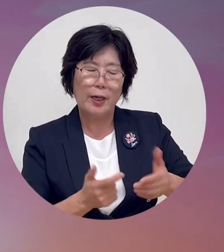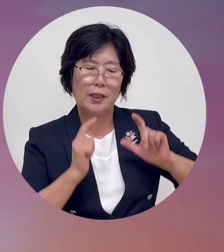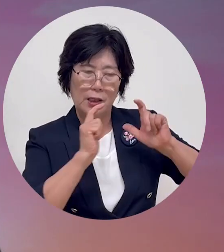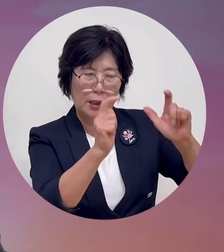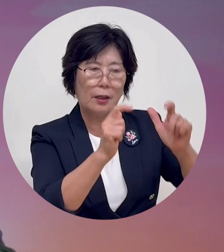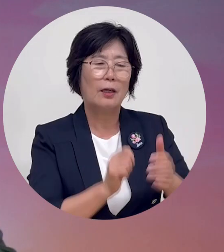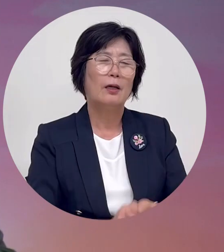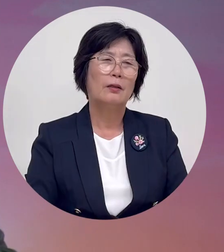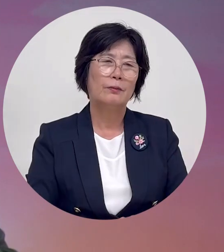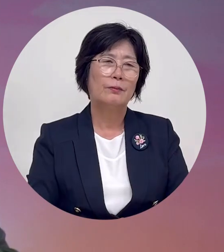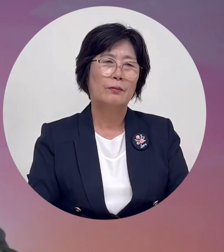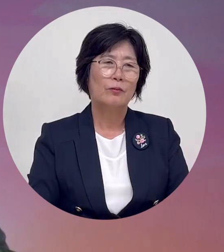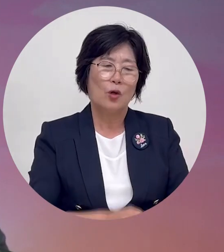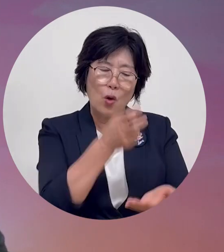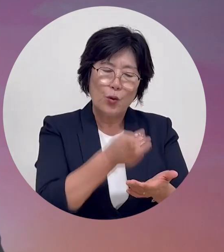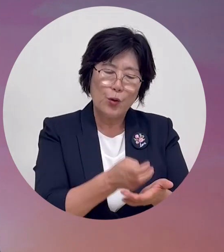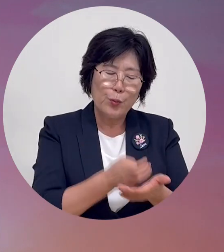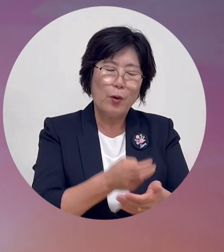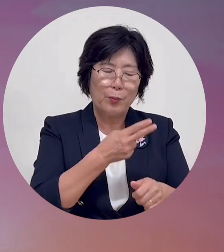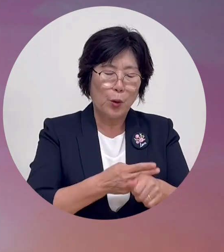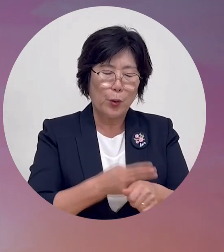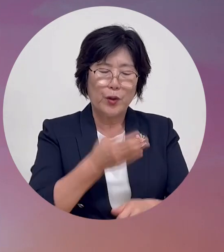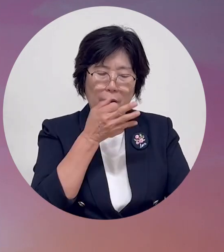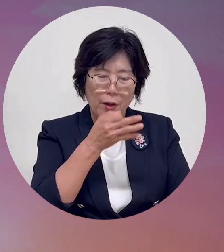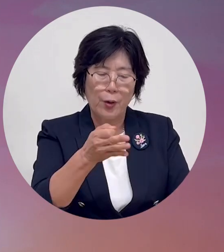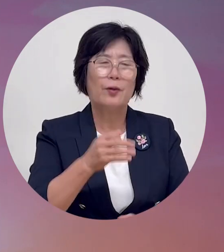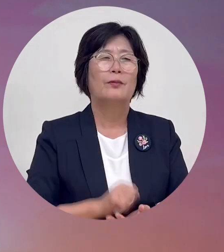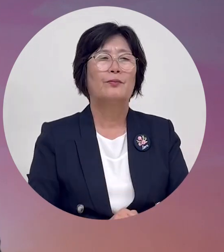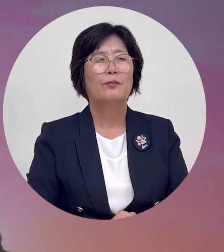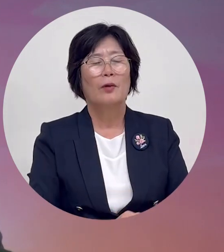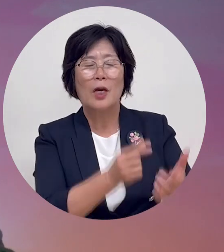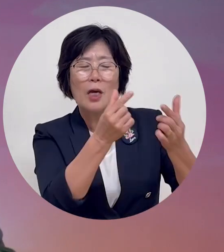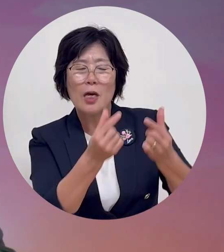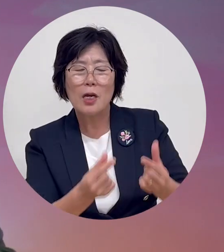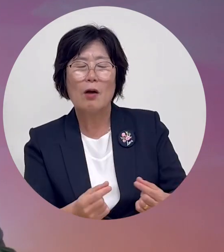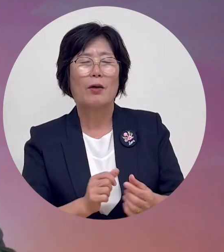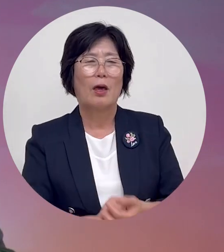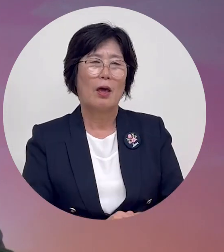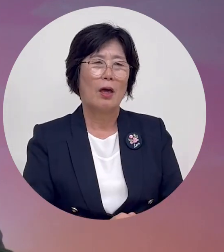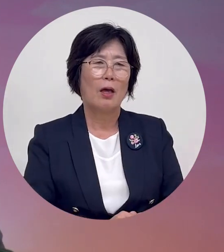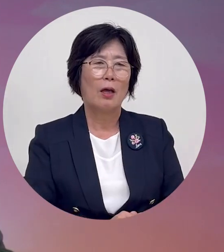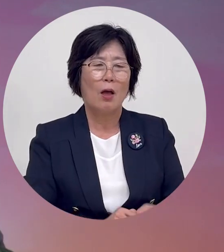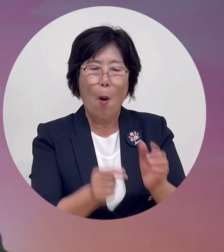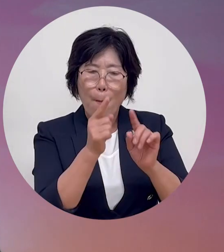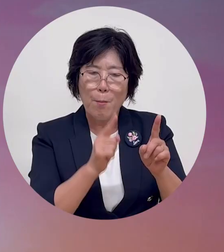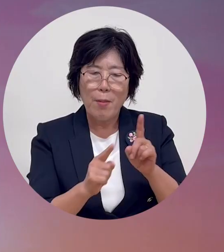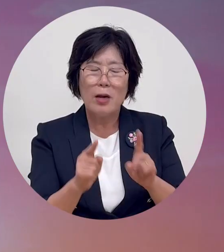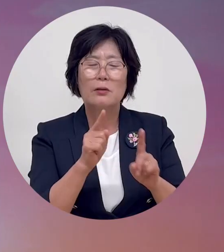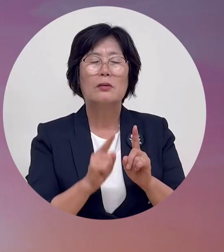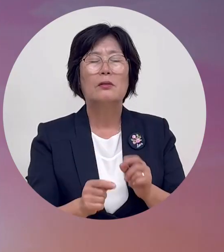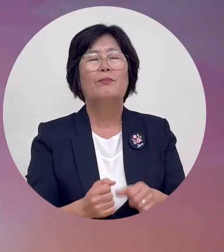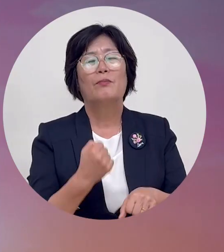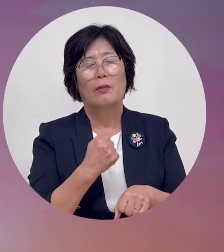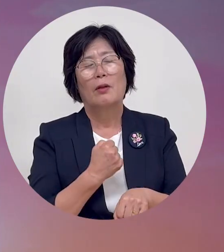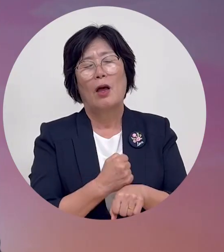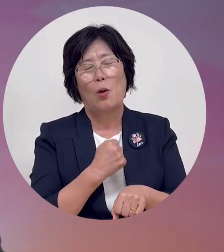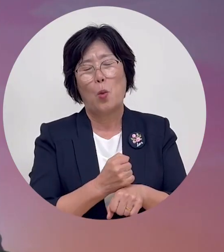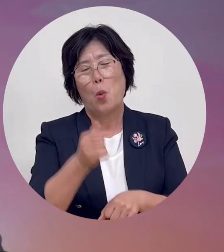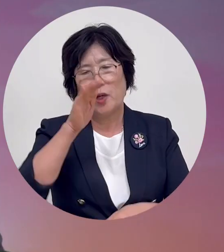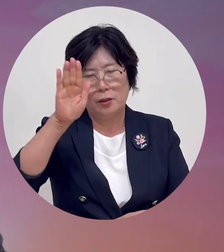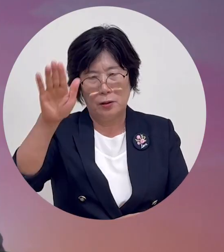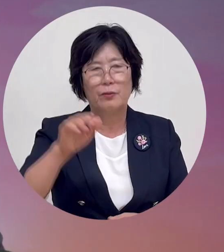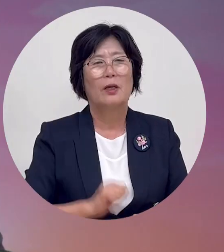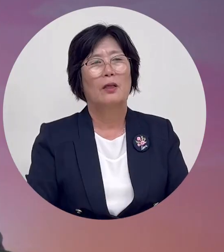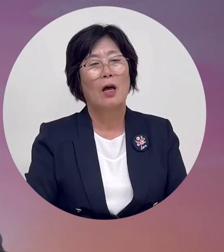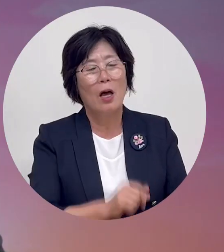저주받을지어다 율법 교사여 이렇게 말씀하고 계시죠. 지금 이